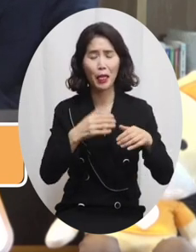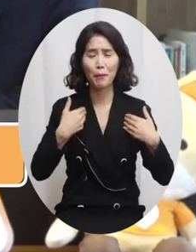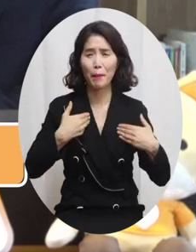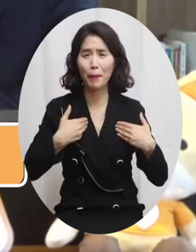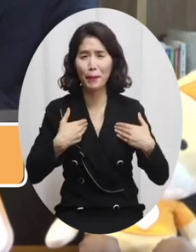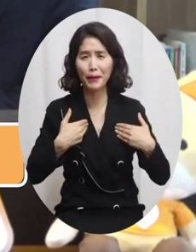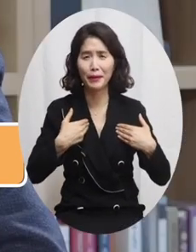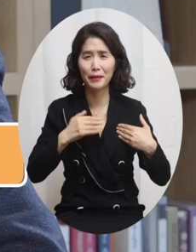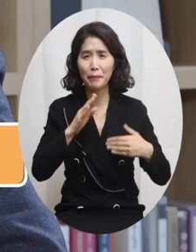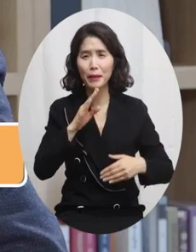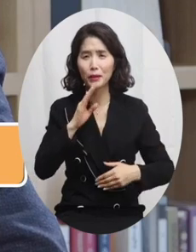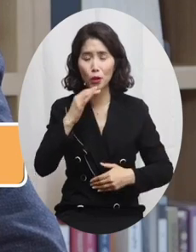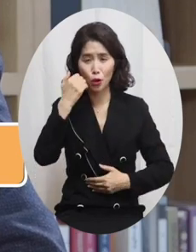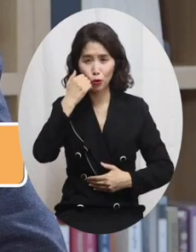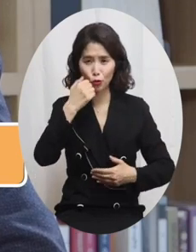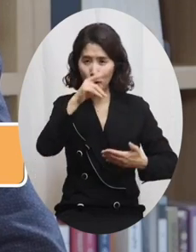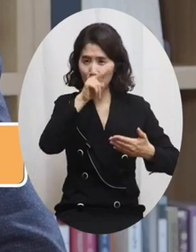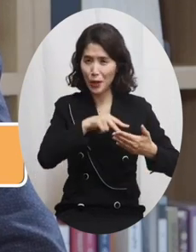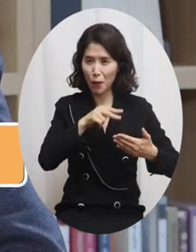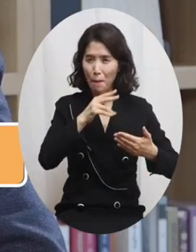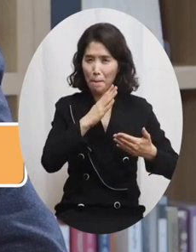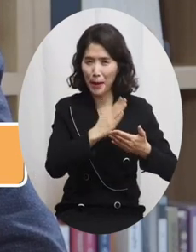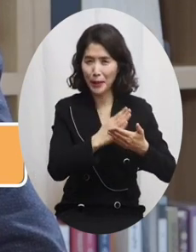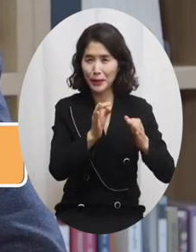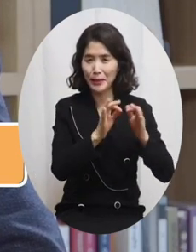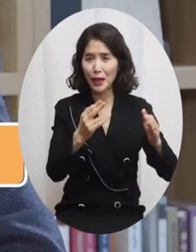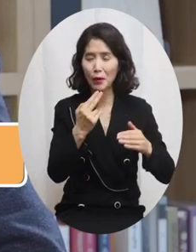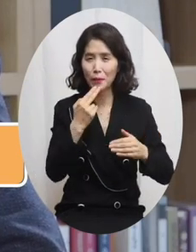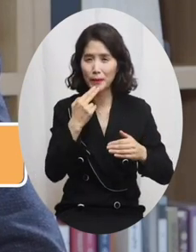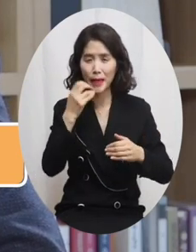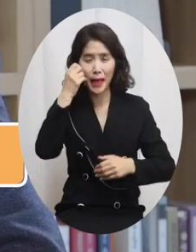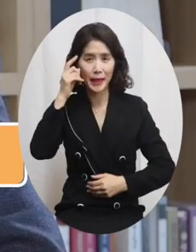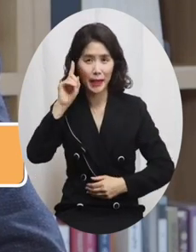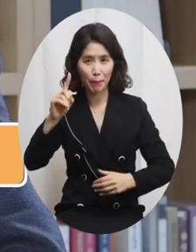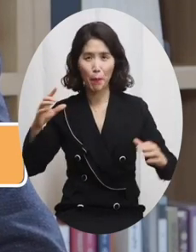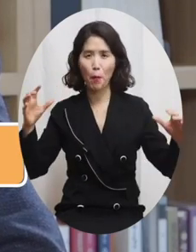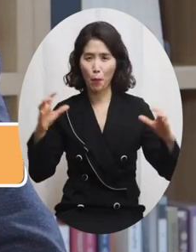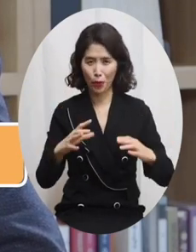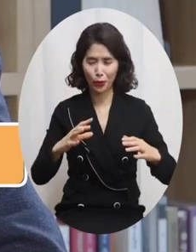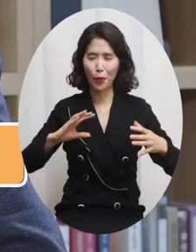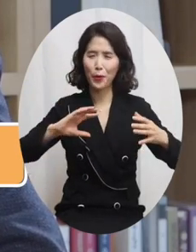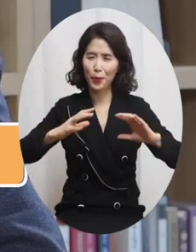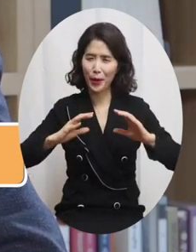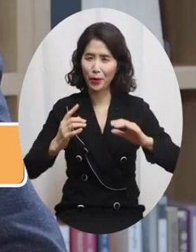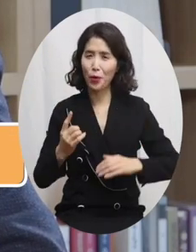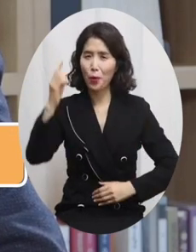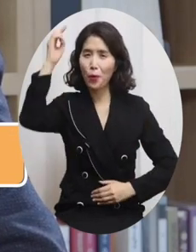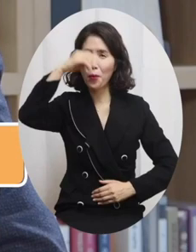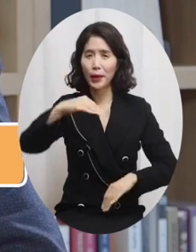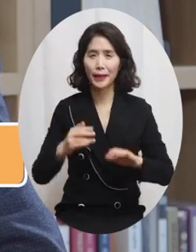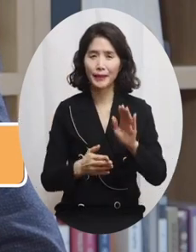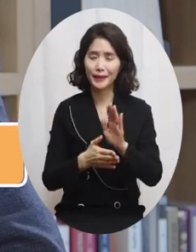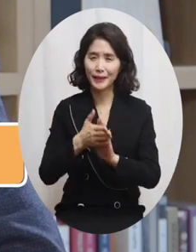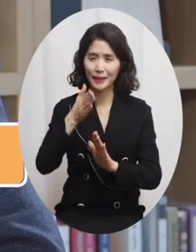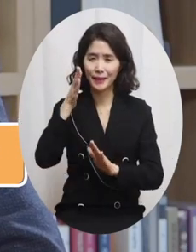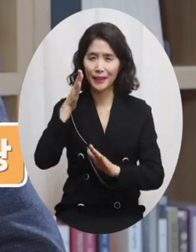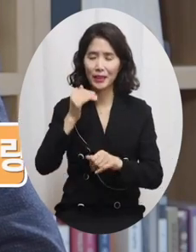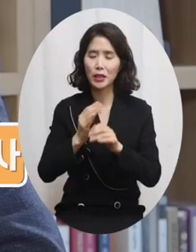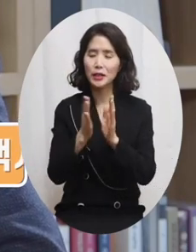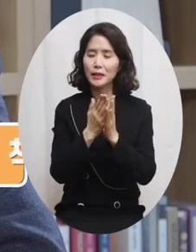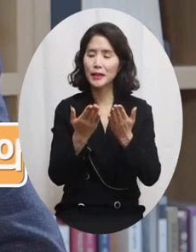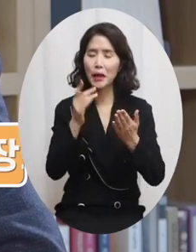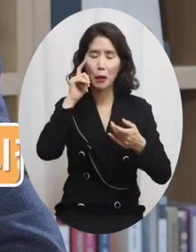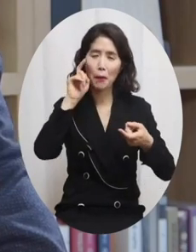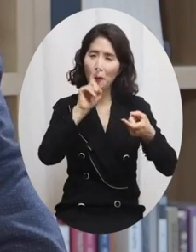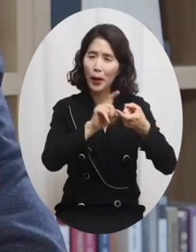예. 어쨌든 누가 읽든 안 읽든 간에 하는 걸 통해서 아 고양시가 그 책에